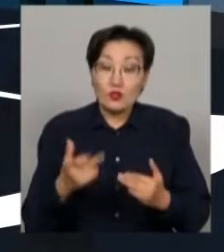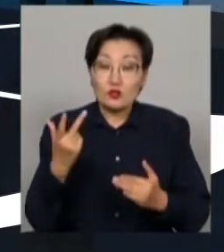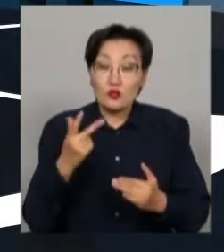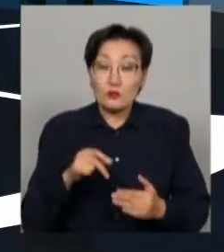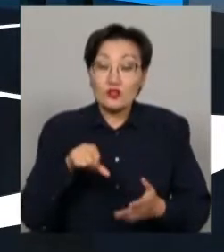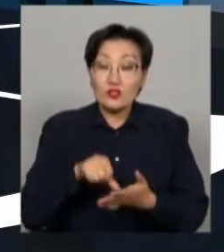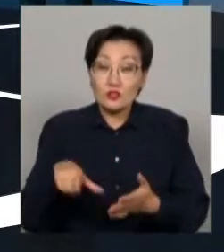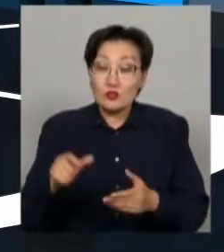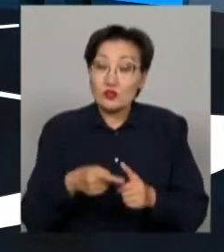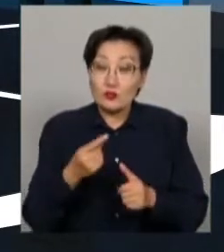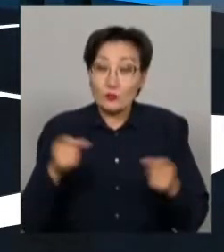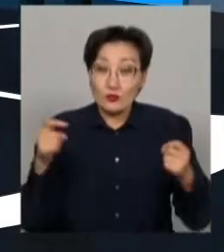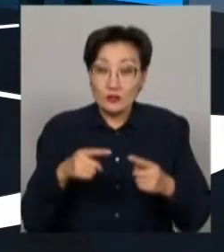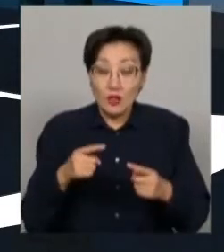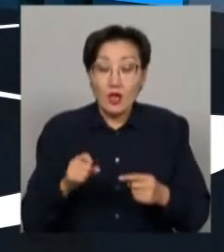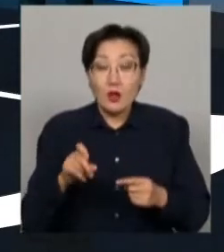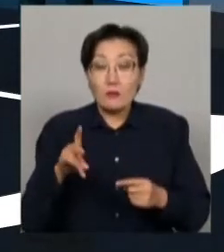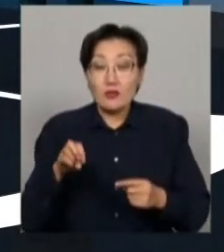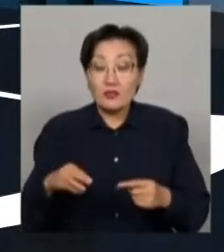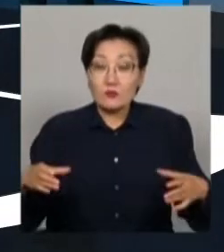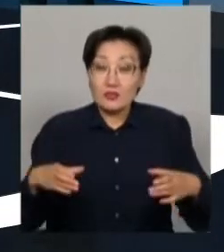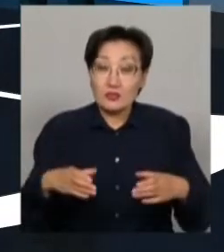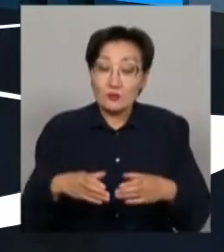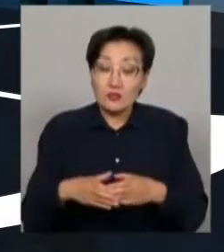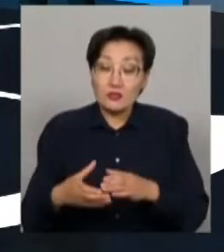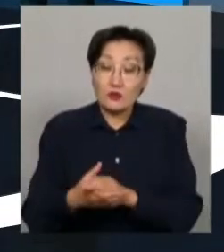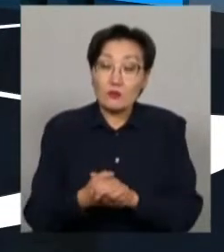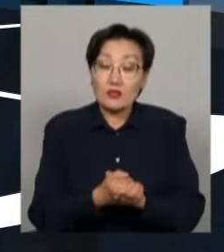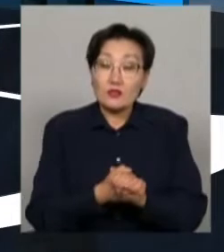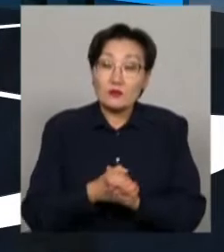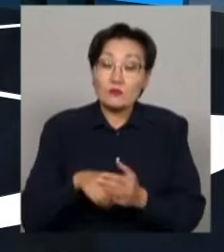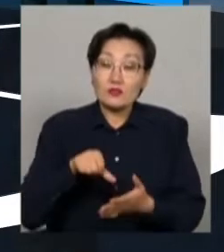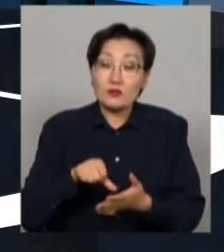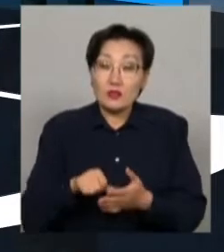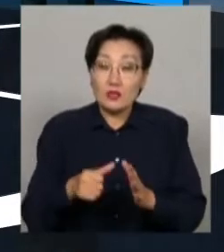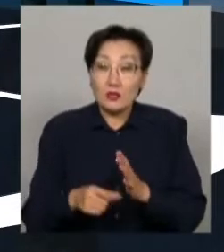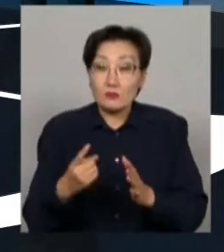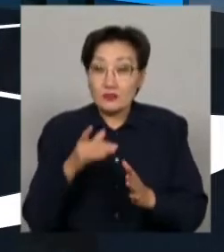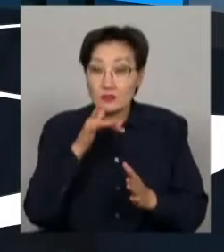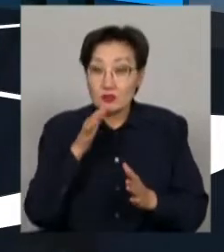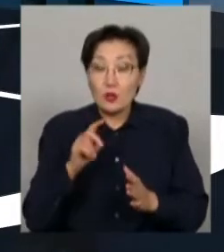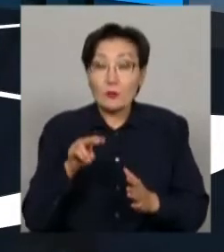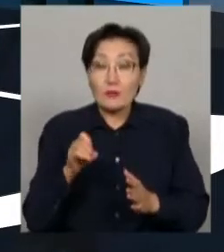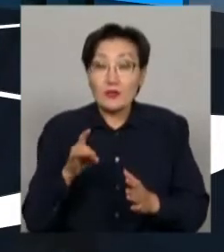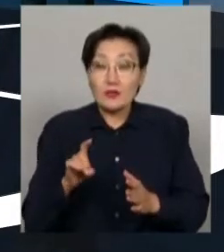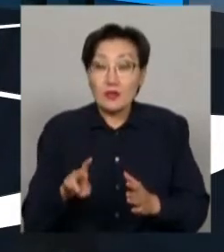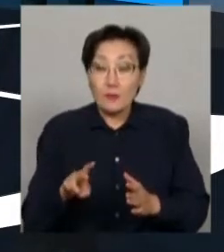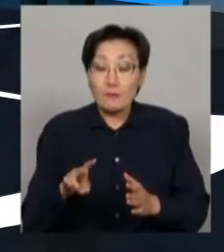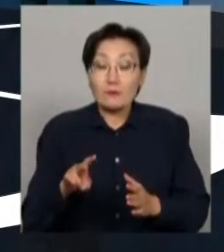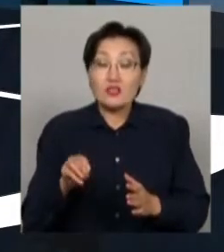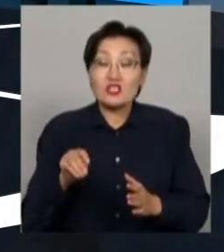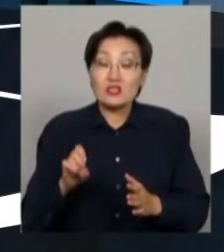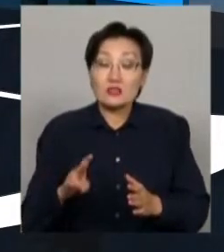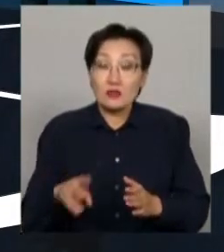үшінші үміткердің есімі белгілі болды. Ол Аманат кәсіподақтар достастығы атынан шыққан 61 жастағы Мейрам Қажыкен.